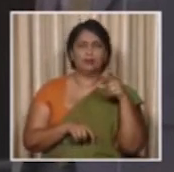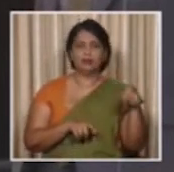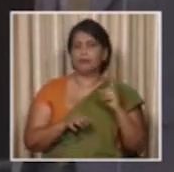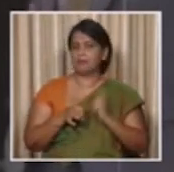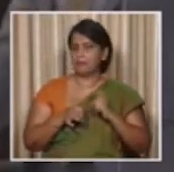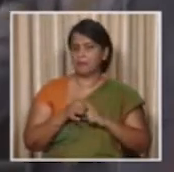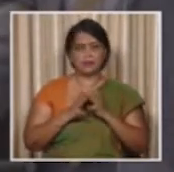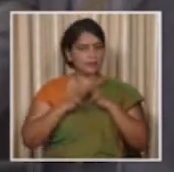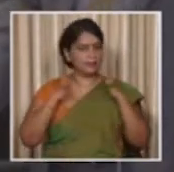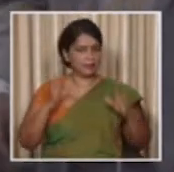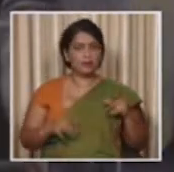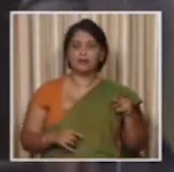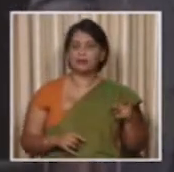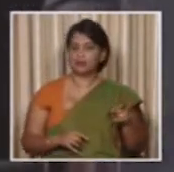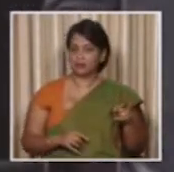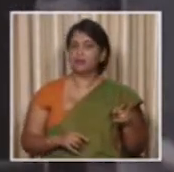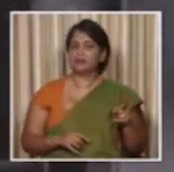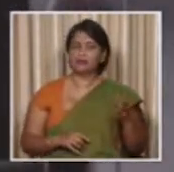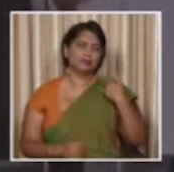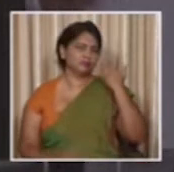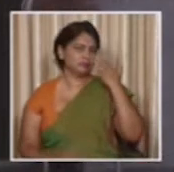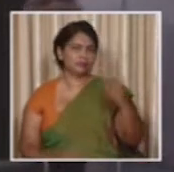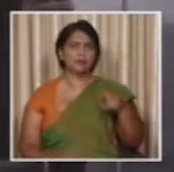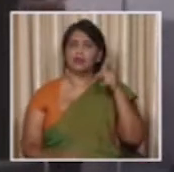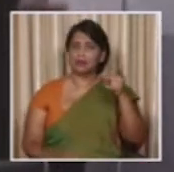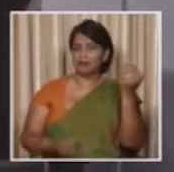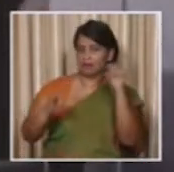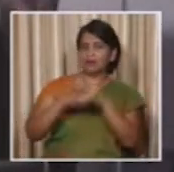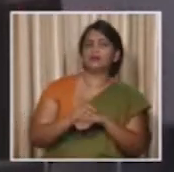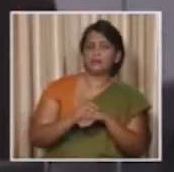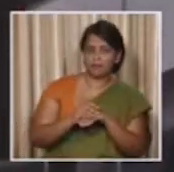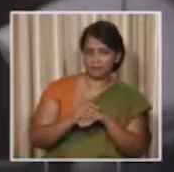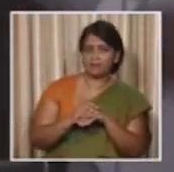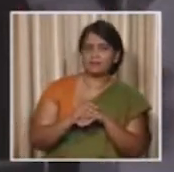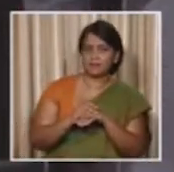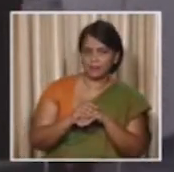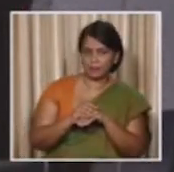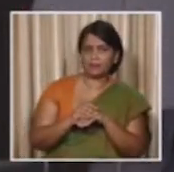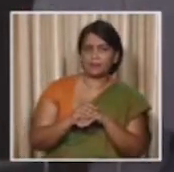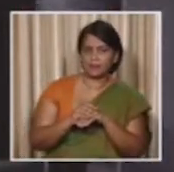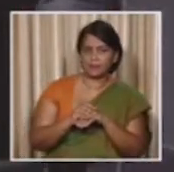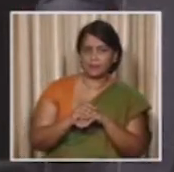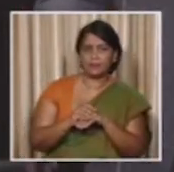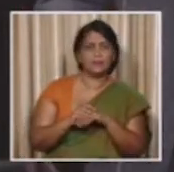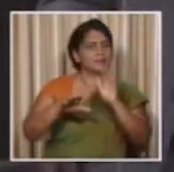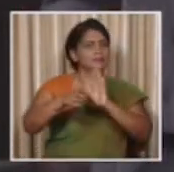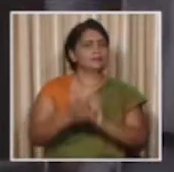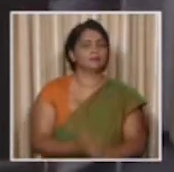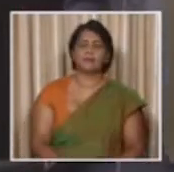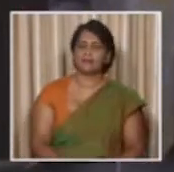ප්‍රශ්නේ ලොකු කරන්නේ ඒකෙන් බලලා ඔබතුමා අවිලා හොඳයි ගරු මන්ද විමල් ඉවර තමයි ඔබතුමා කෙටියෙන් කියලා මම ඉවර